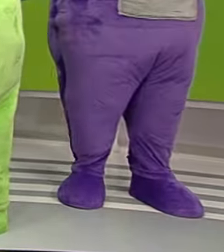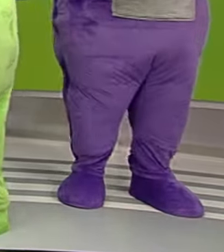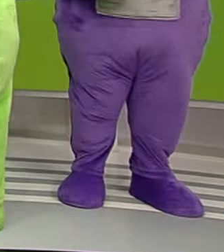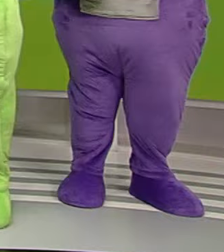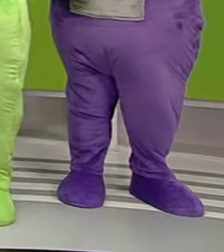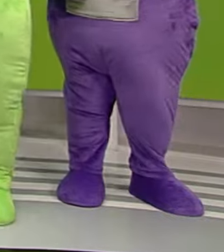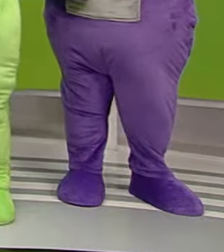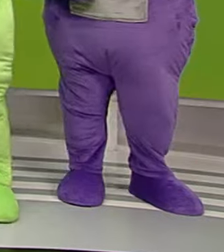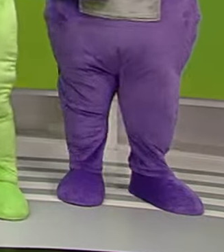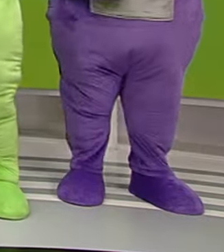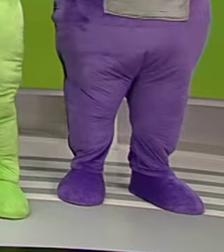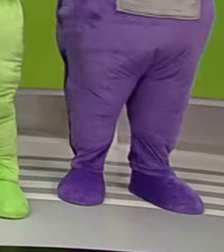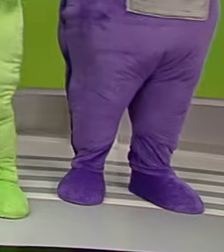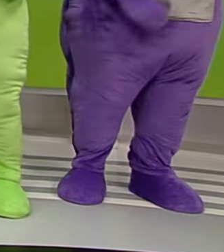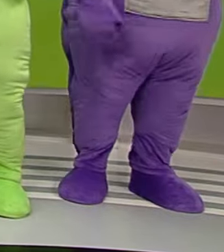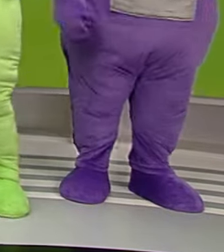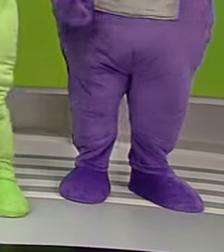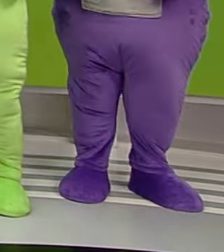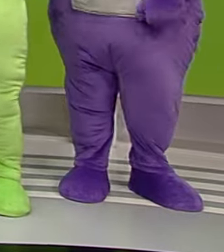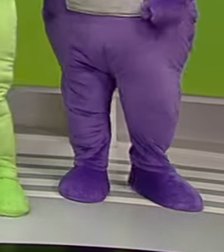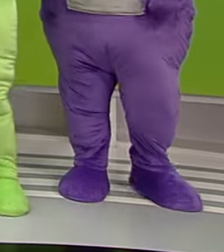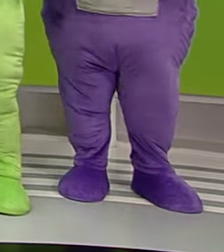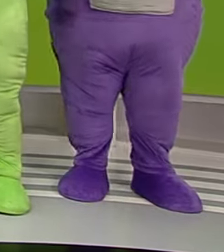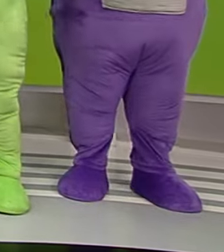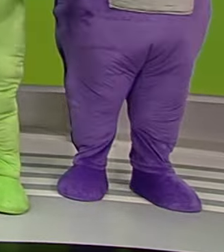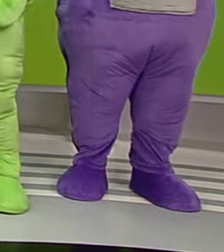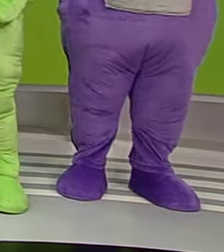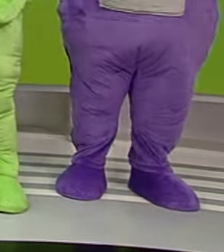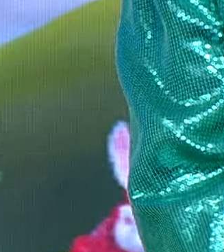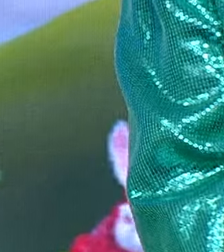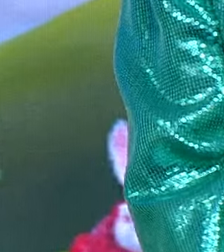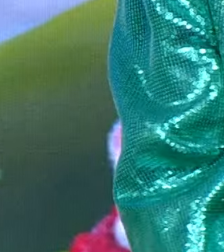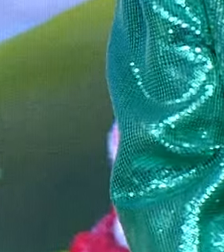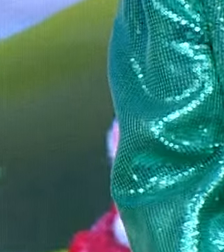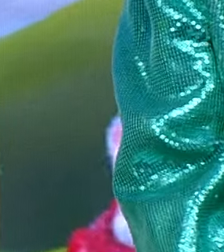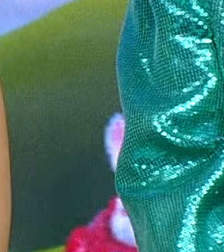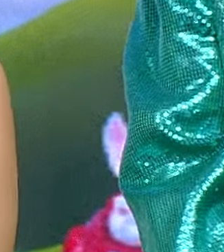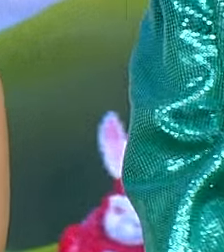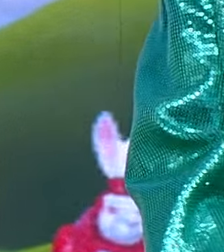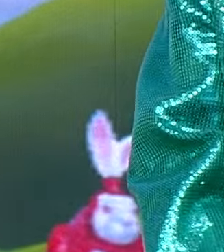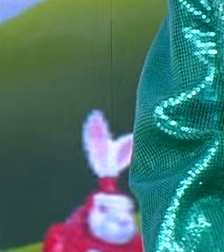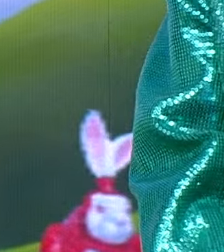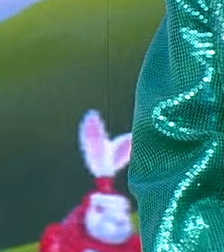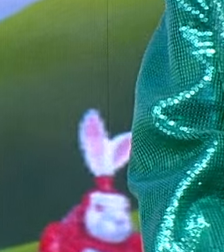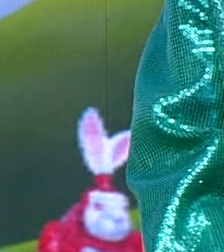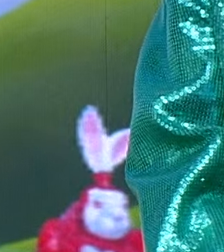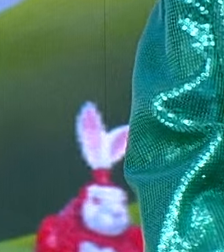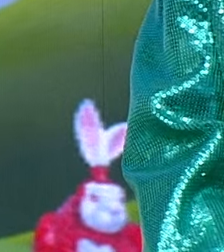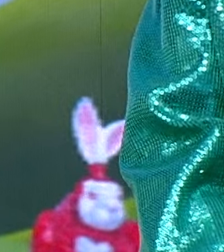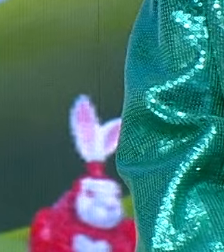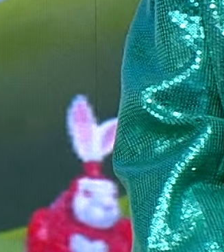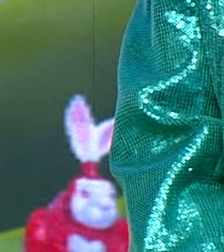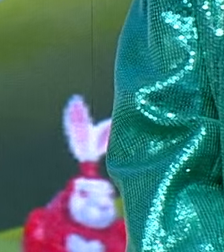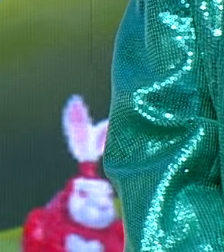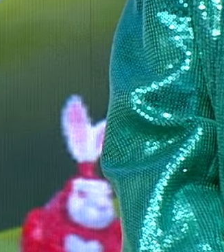ในความหลากหลายและความเท่าเทียมเพี่อยู่กับเรามา 27ปีครั้งแรกที่ฉในช่องของประเทศที่ที่